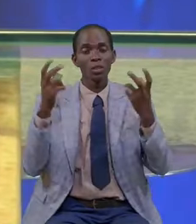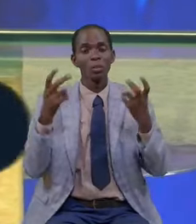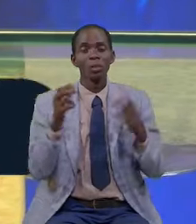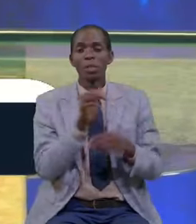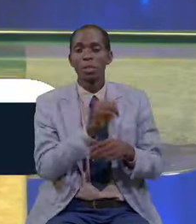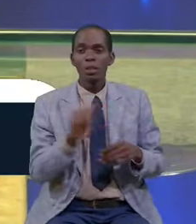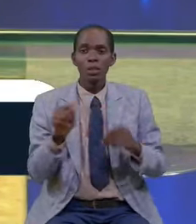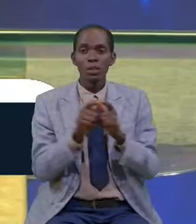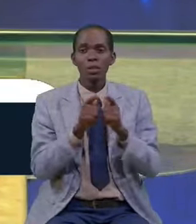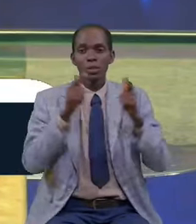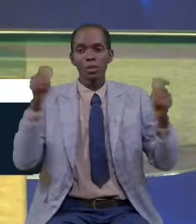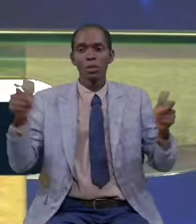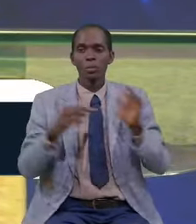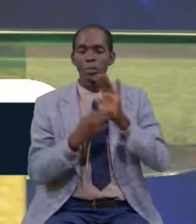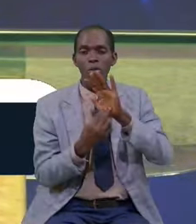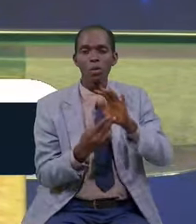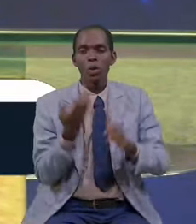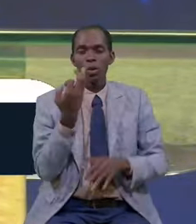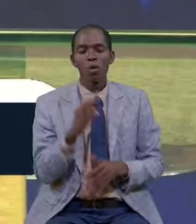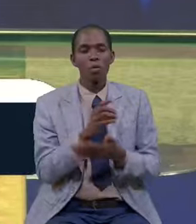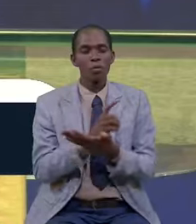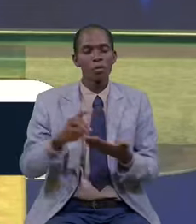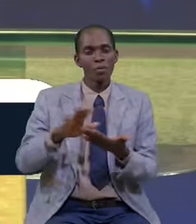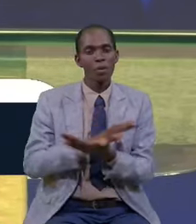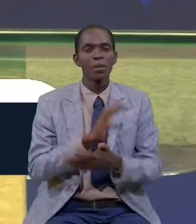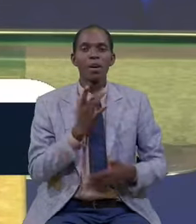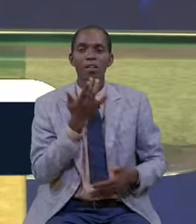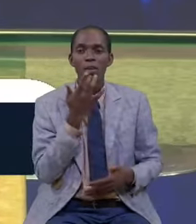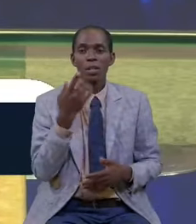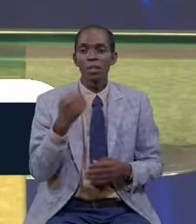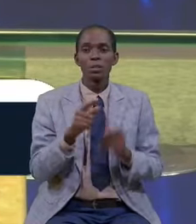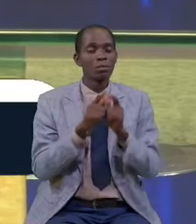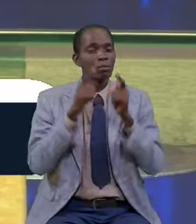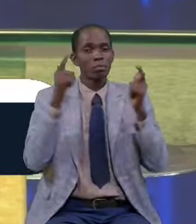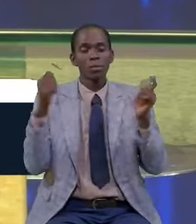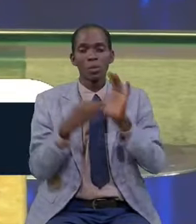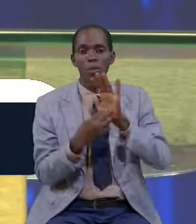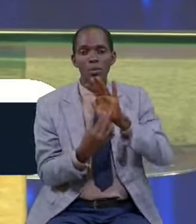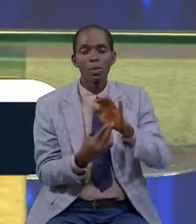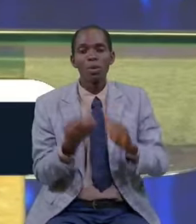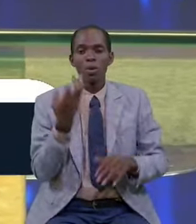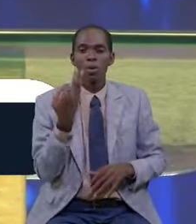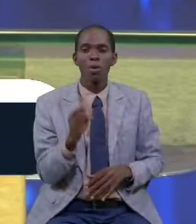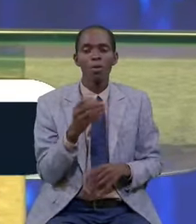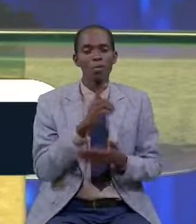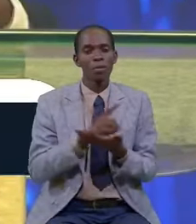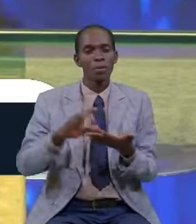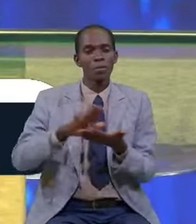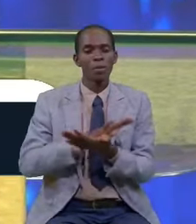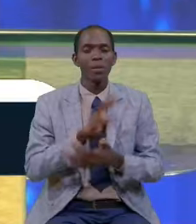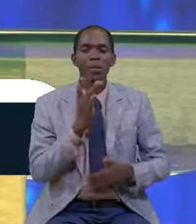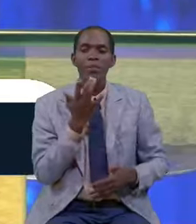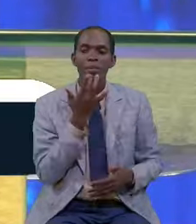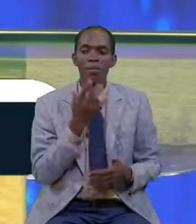manifestation remarquable de la faveur divine ». La manifestation remarquable de la faveur